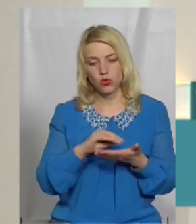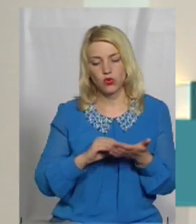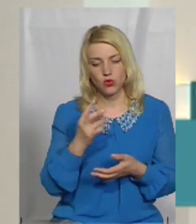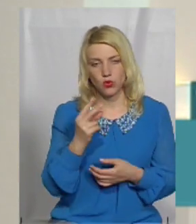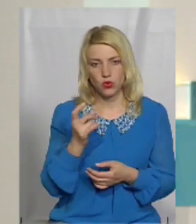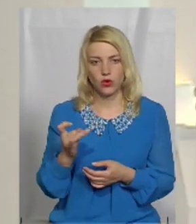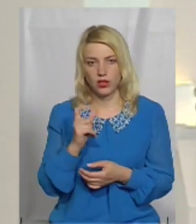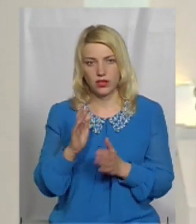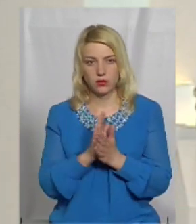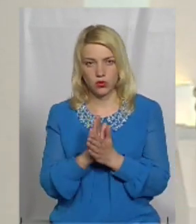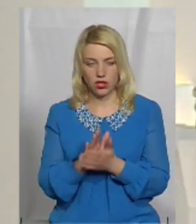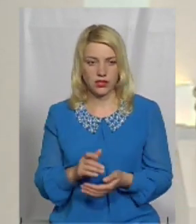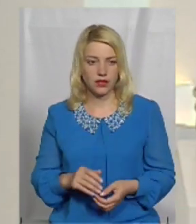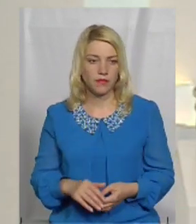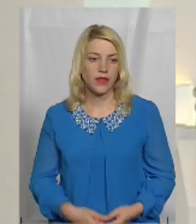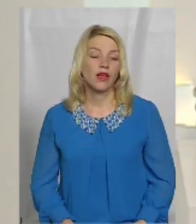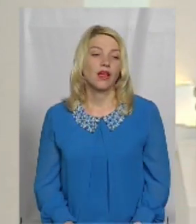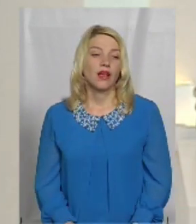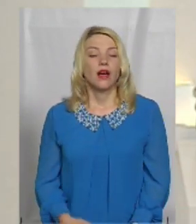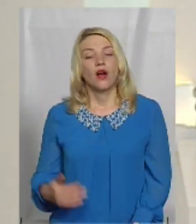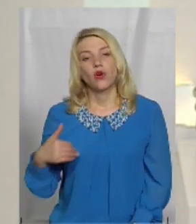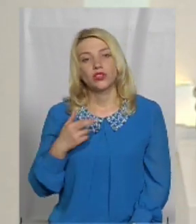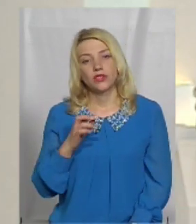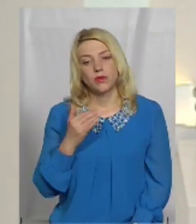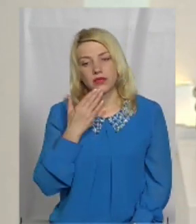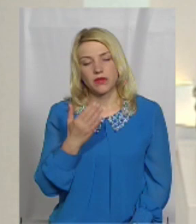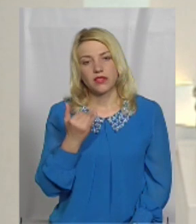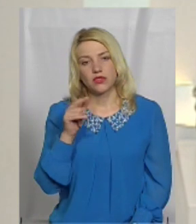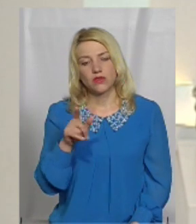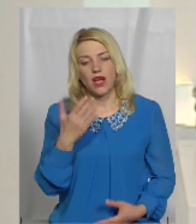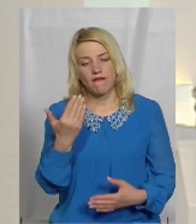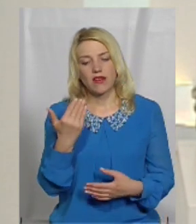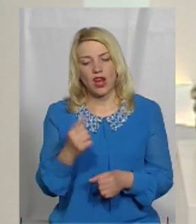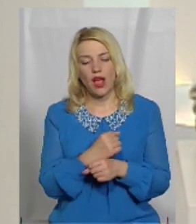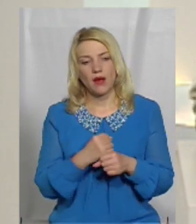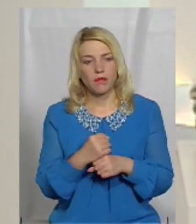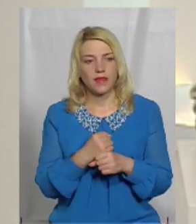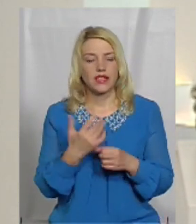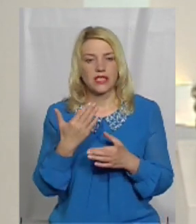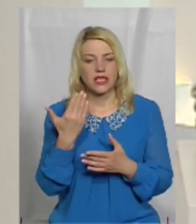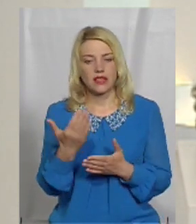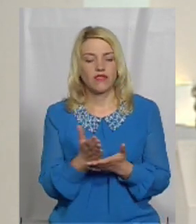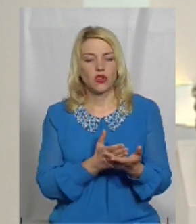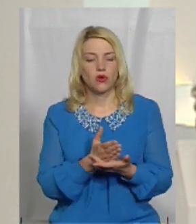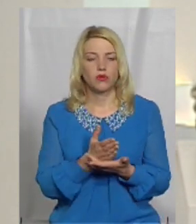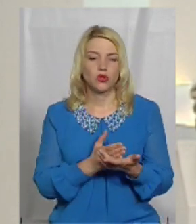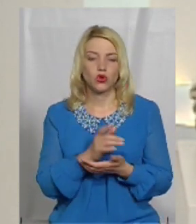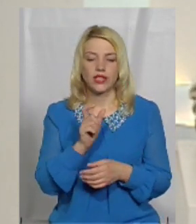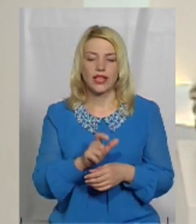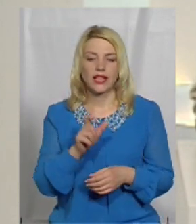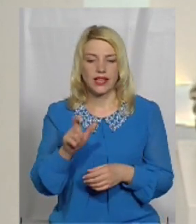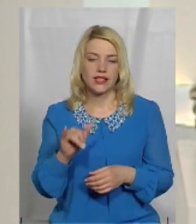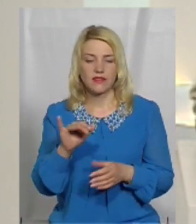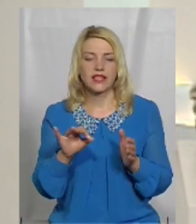ласка. Я хотів ще запитати про вашу аптеку. Скільки ви обслуговуєте клієнтів з електронним